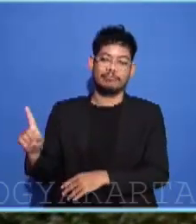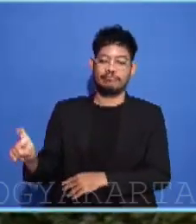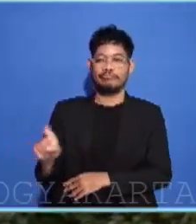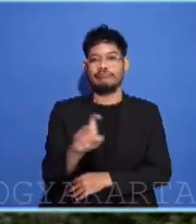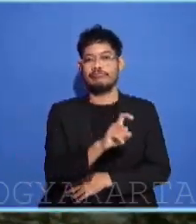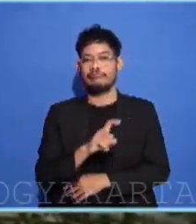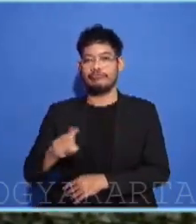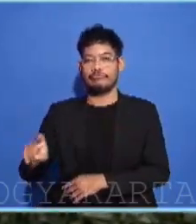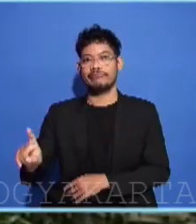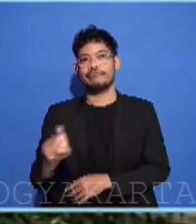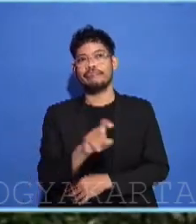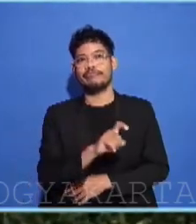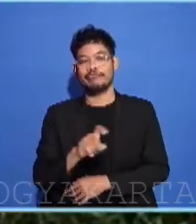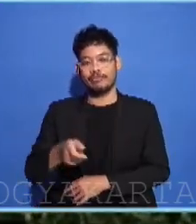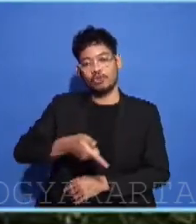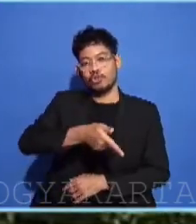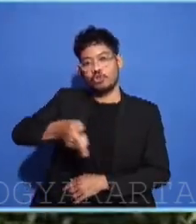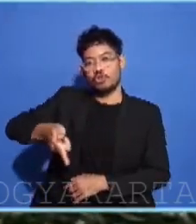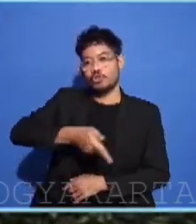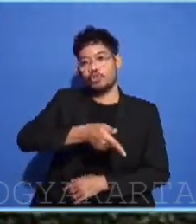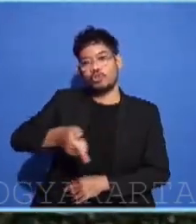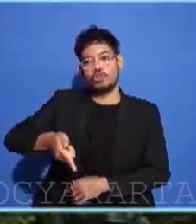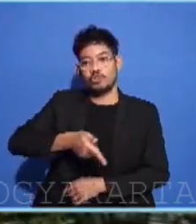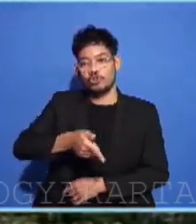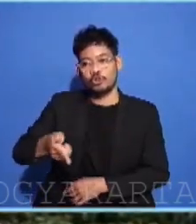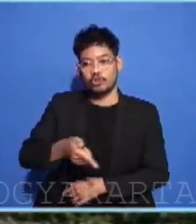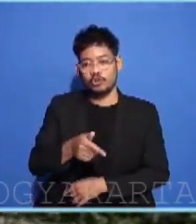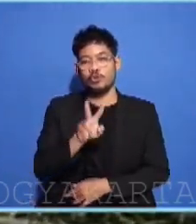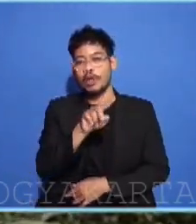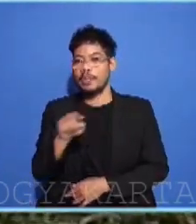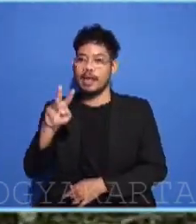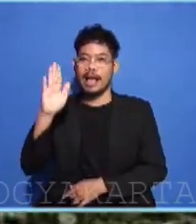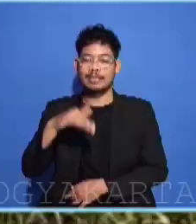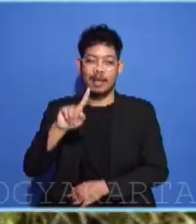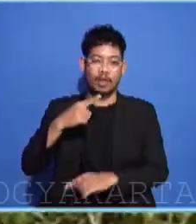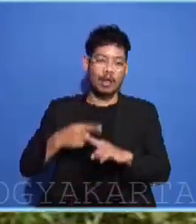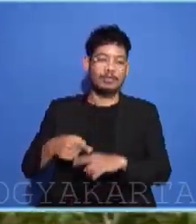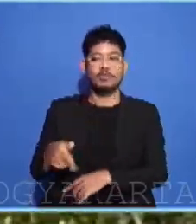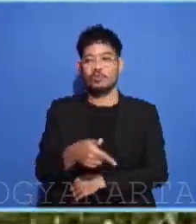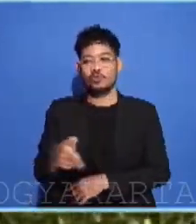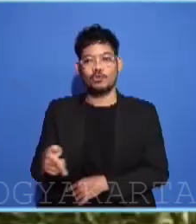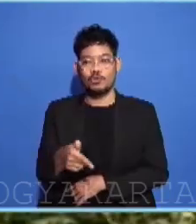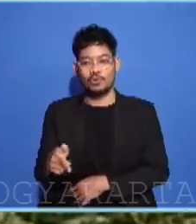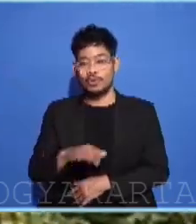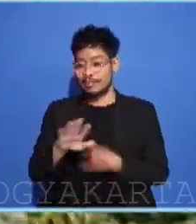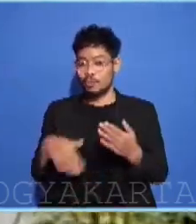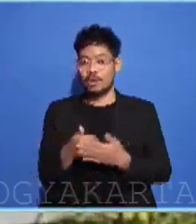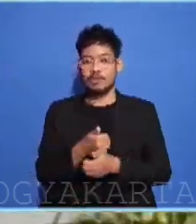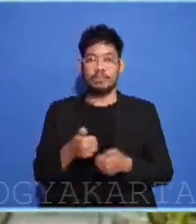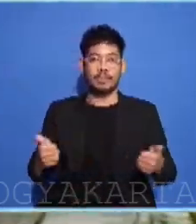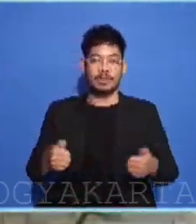dan fungisida secara rutin setiap dua atau tiga hari sekali meski tidak bisa membasmi 100%